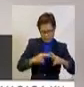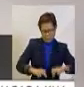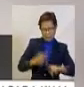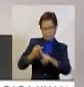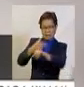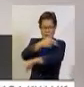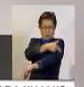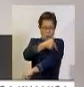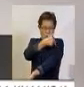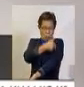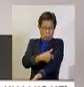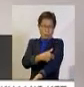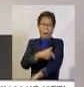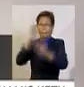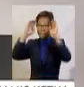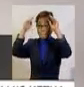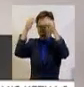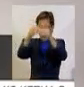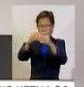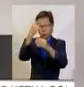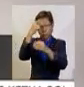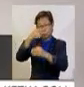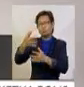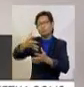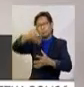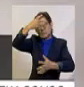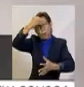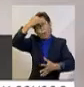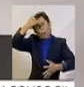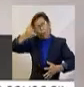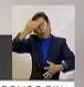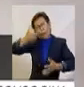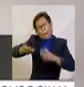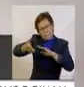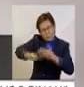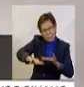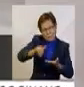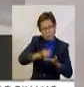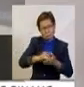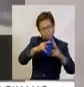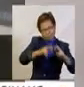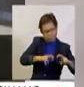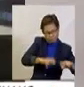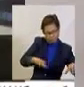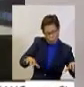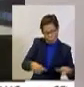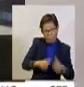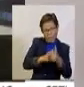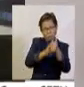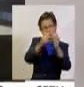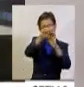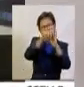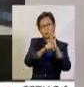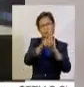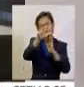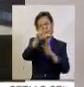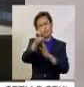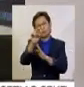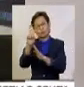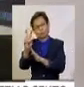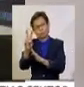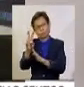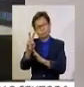dari Hospital Tengku Ampuan Afzan bagi mengetahui punca kematian. Siasatan dijalankan mengikut Seksyen